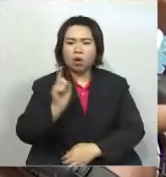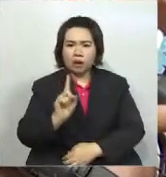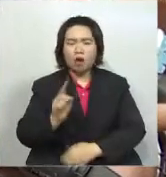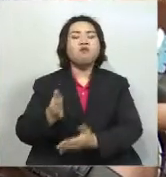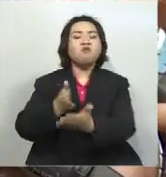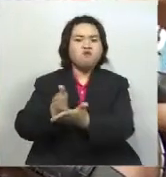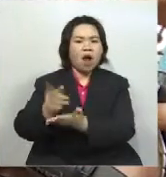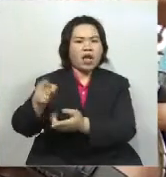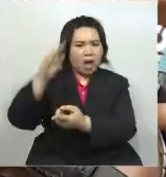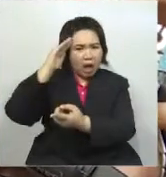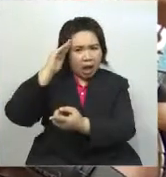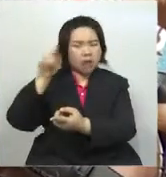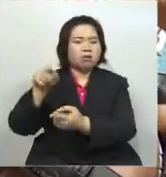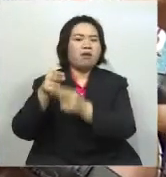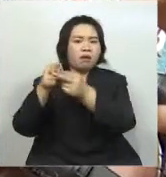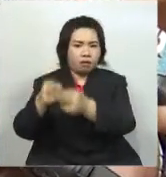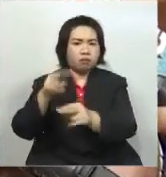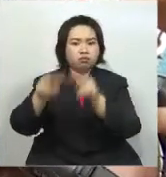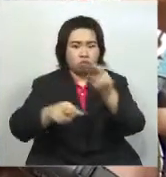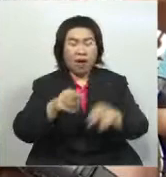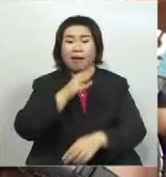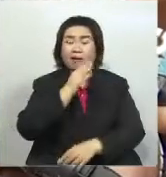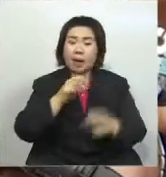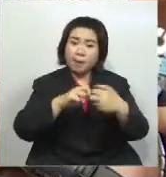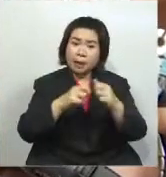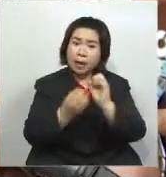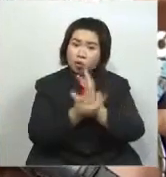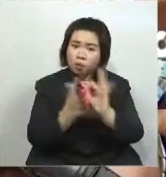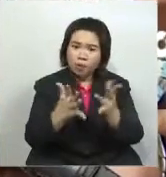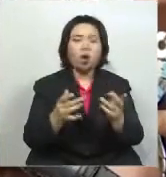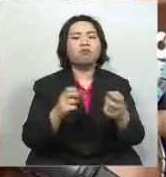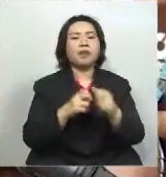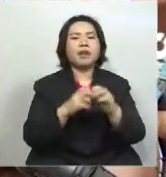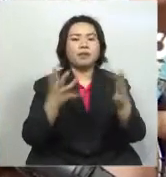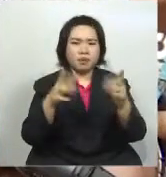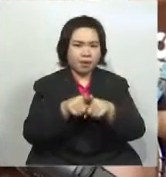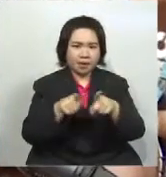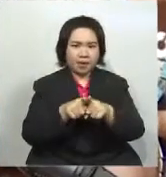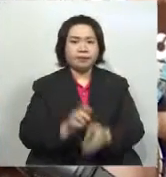คงเป็นผู้ดูแลถ้าหากสถานการณ์ยังสงบเรียบร้อยดีก็ไม่มีปัญหาอะไรค่ะ